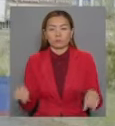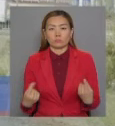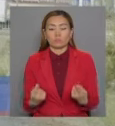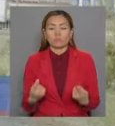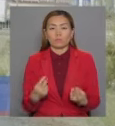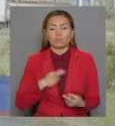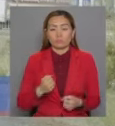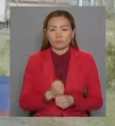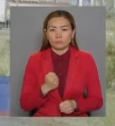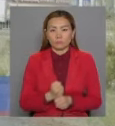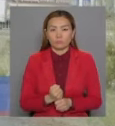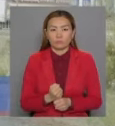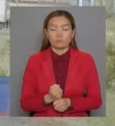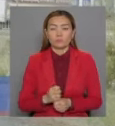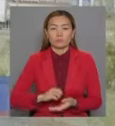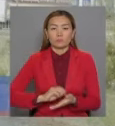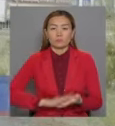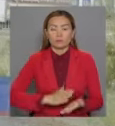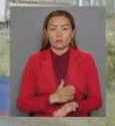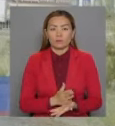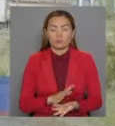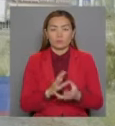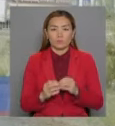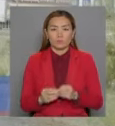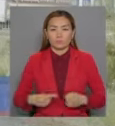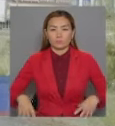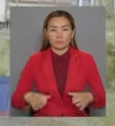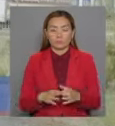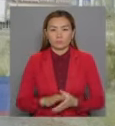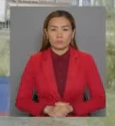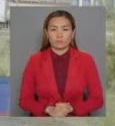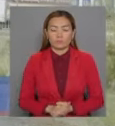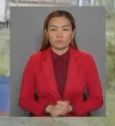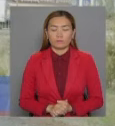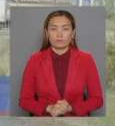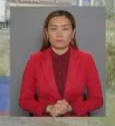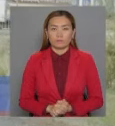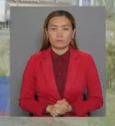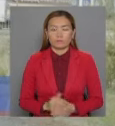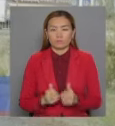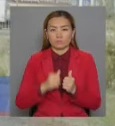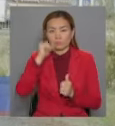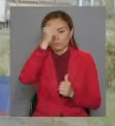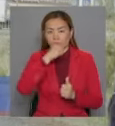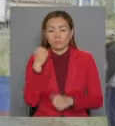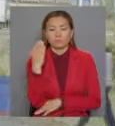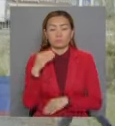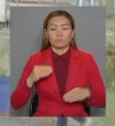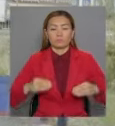жұмыс объектілген. Сол бойынша жылма-жыл бағанағыдай терек